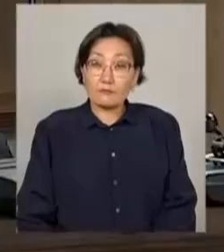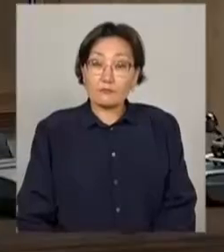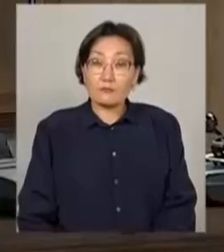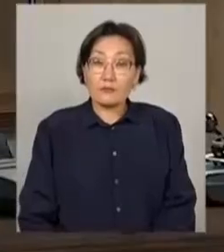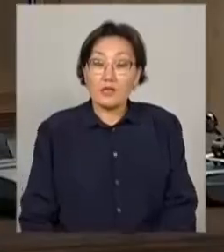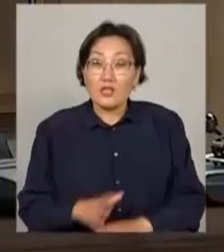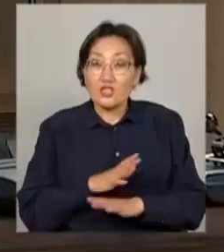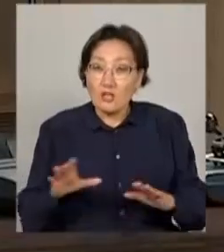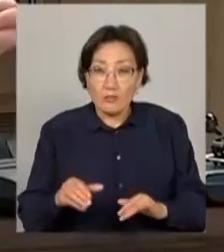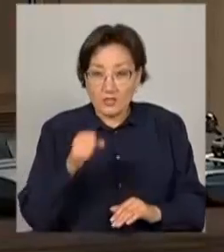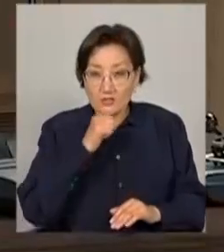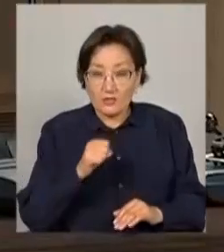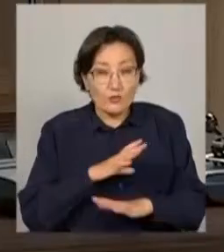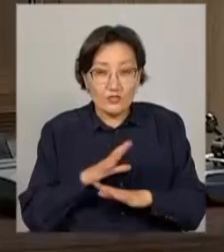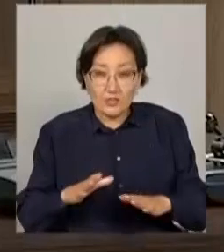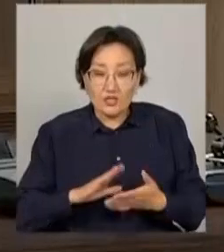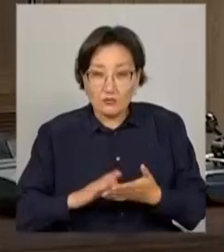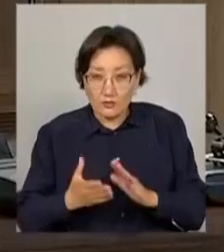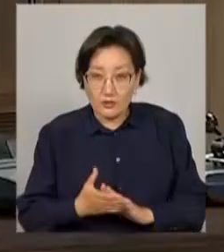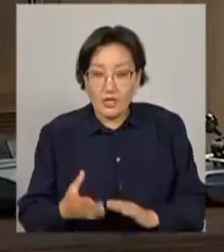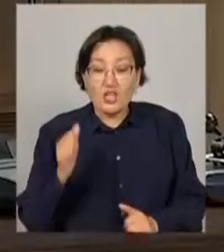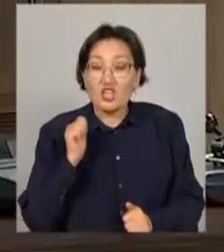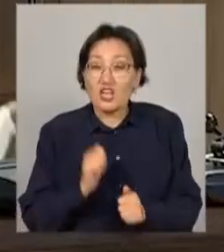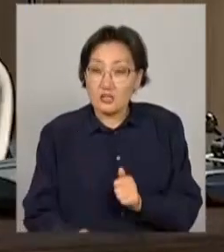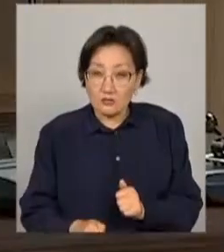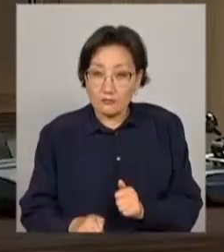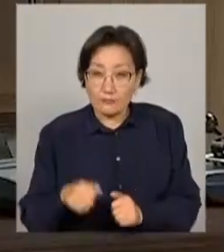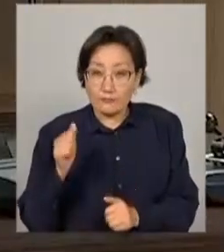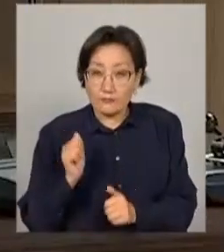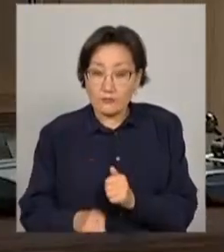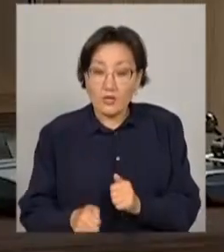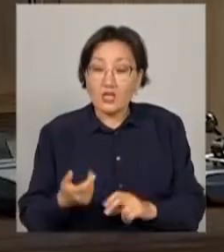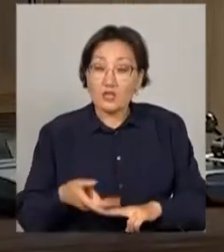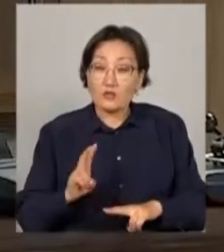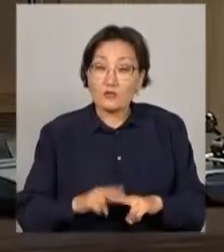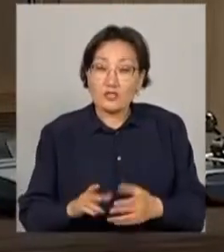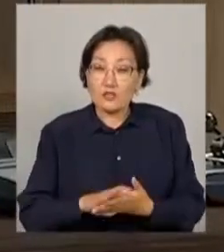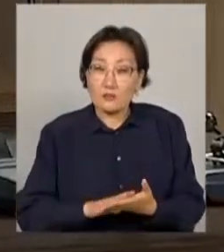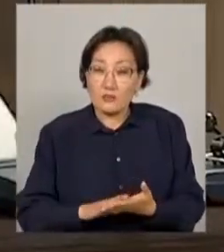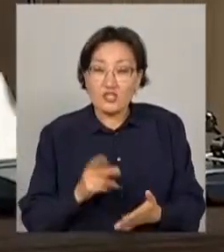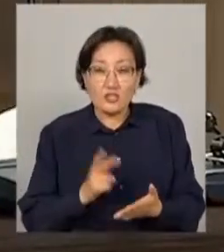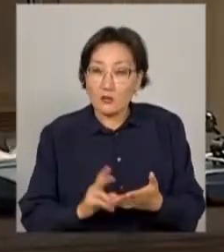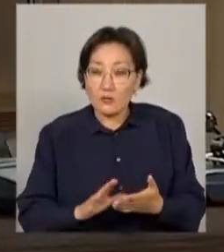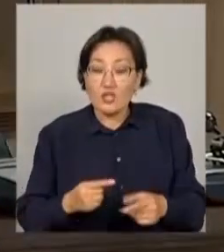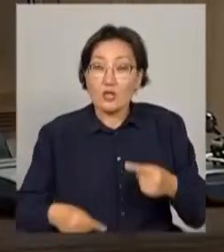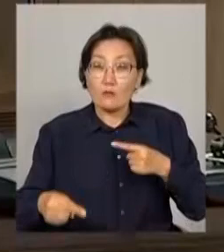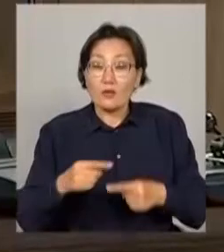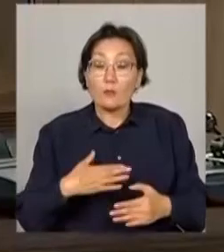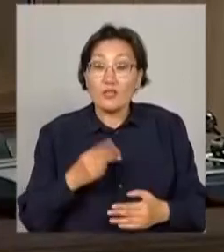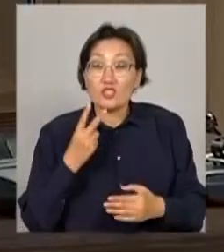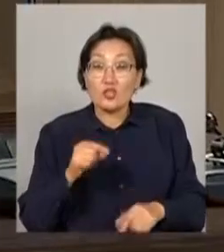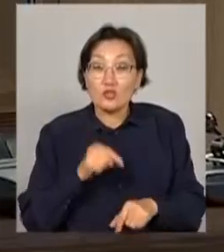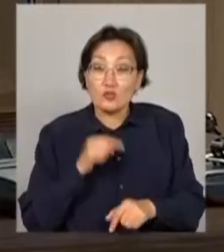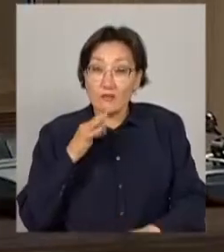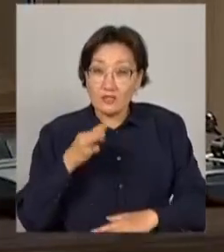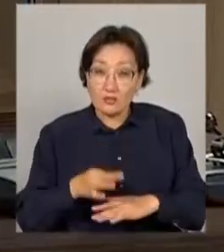не было сговора каждая который ничем не доказан наоборот мы видим чувство